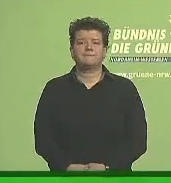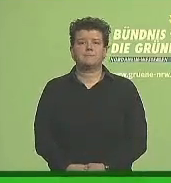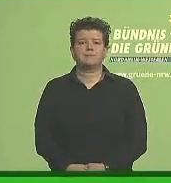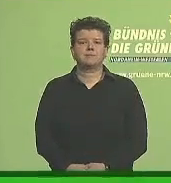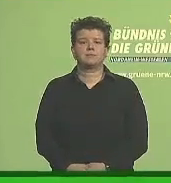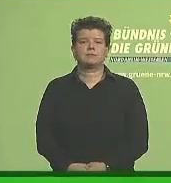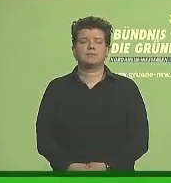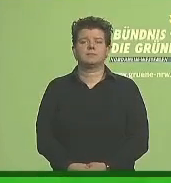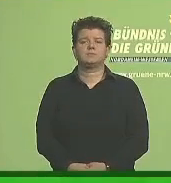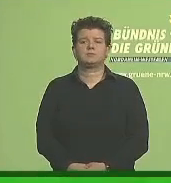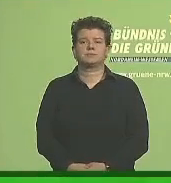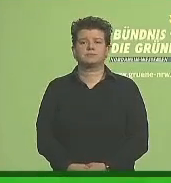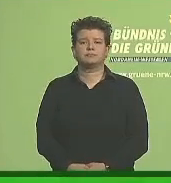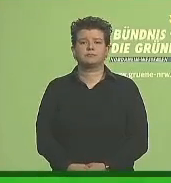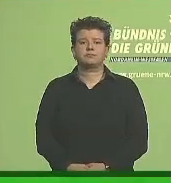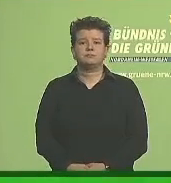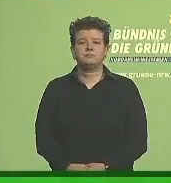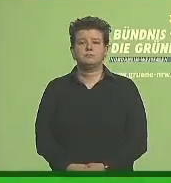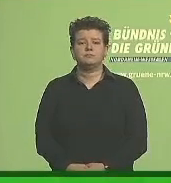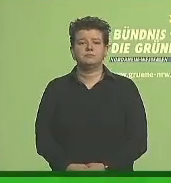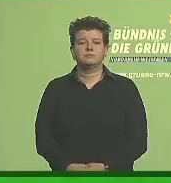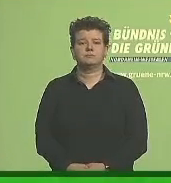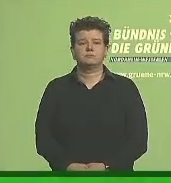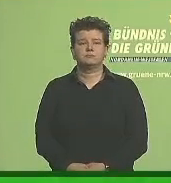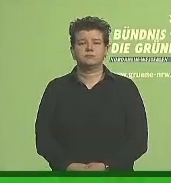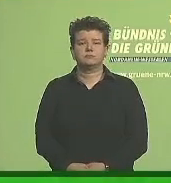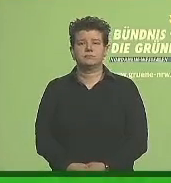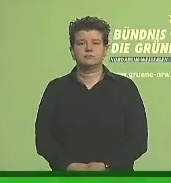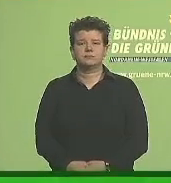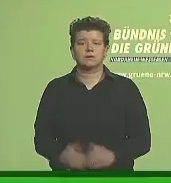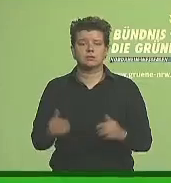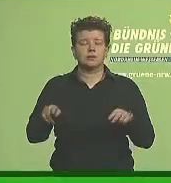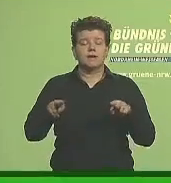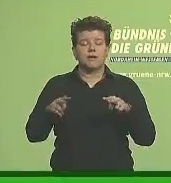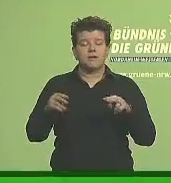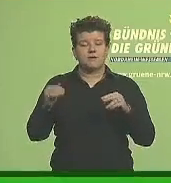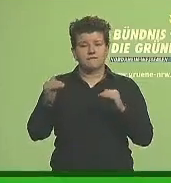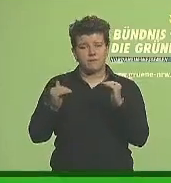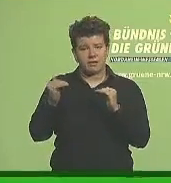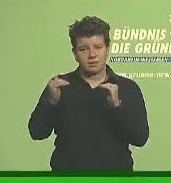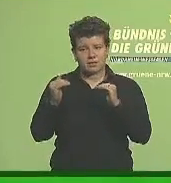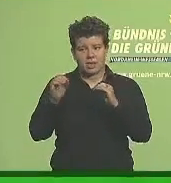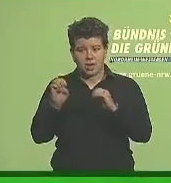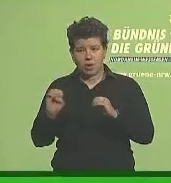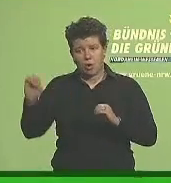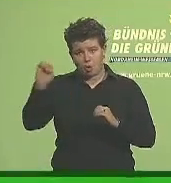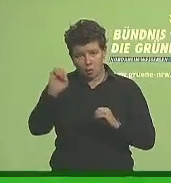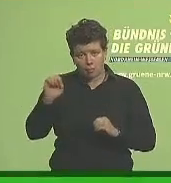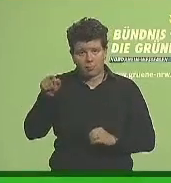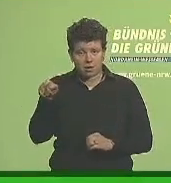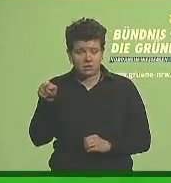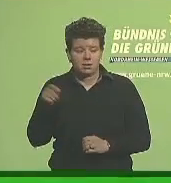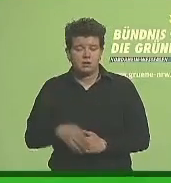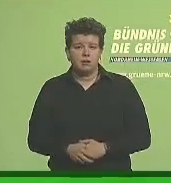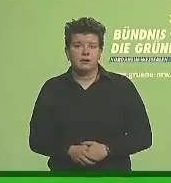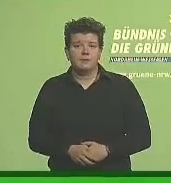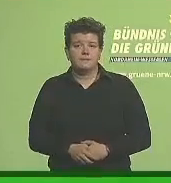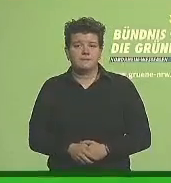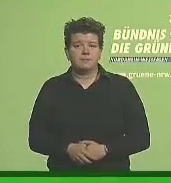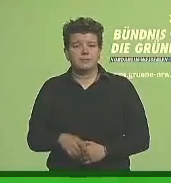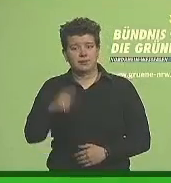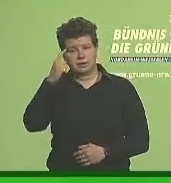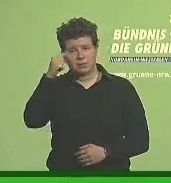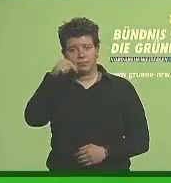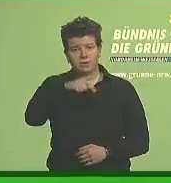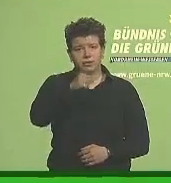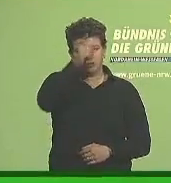Und wenn man das im europäischen Kontext sieht, dann wirkt das hier, was wir hier veranstalten, die Bundesregierung veranstaltet, doch eher wie ein Geisterschiff,